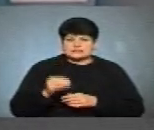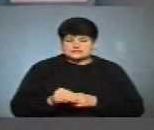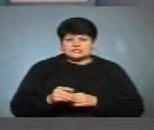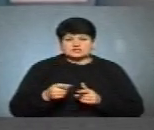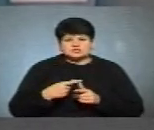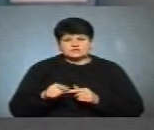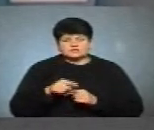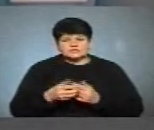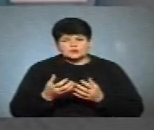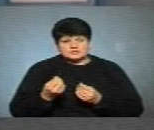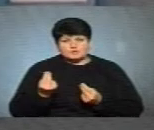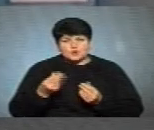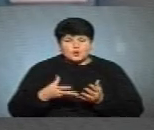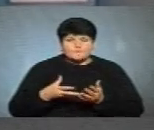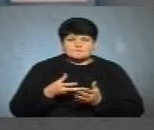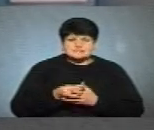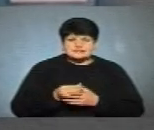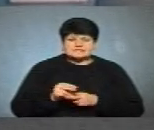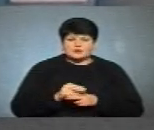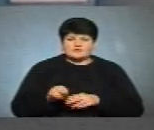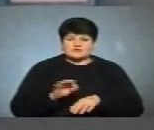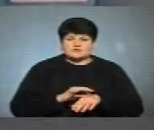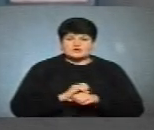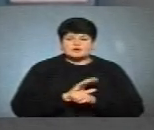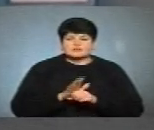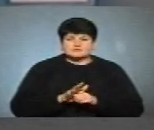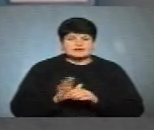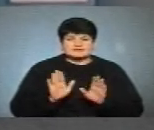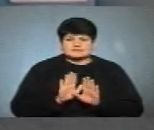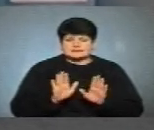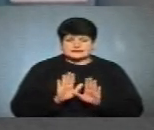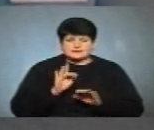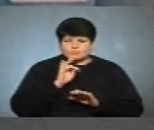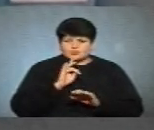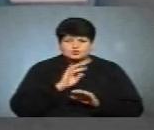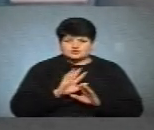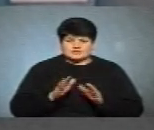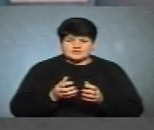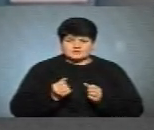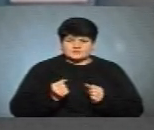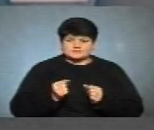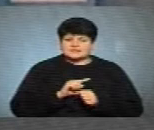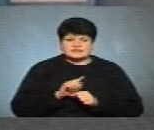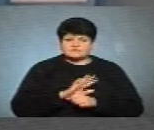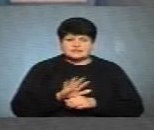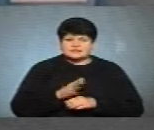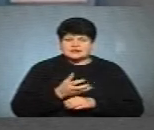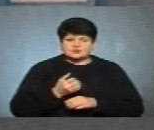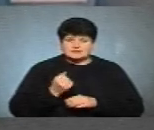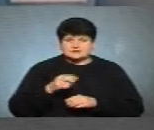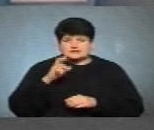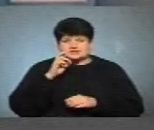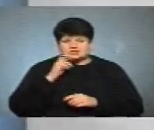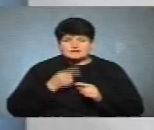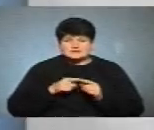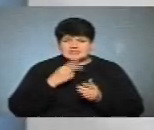вони отримують компенсації за лікування хворих на COVID-19? Ні, поки що вони не отримують. Чи якісь додаткові надбавки? Ні, вони не отримують. Державою це